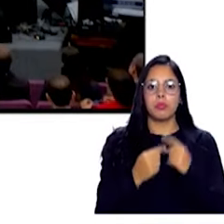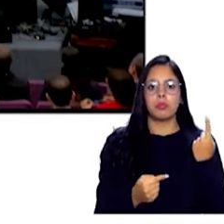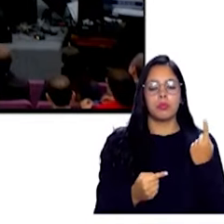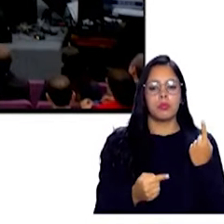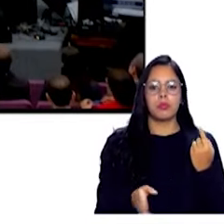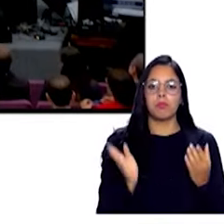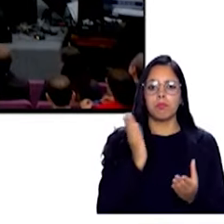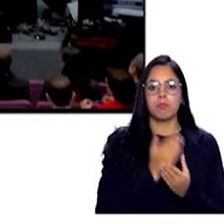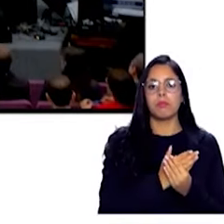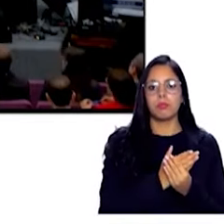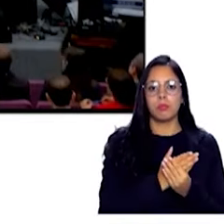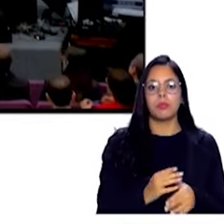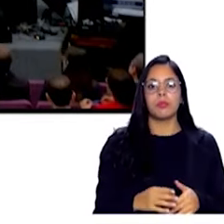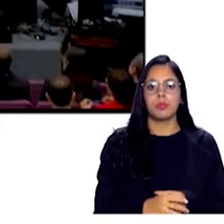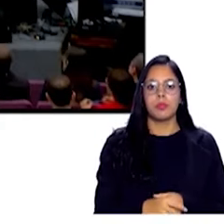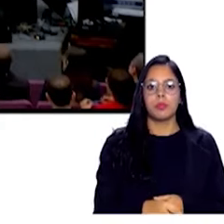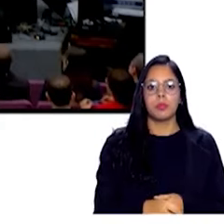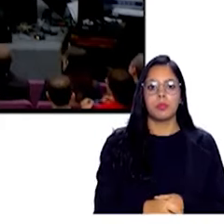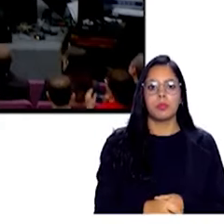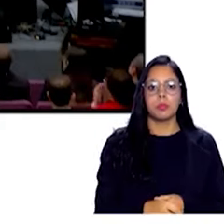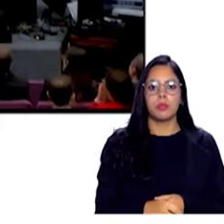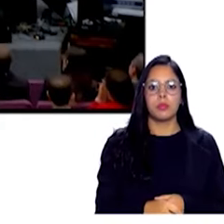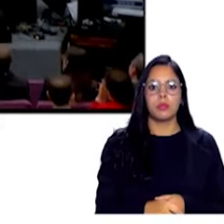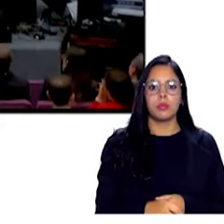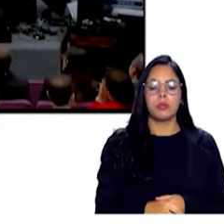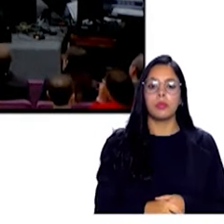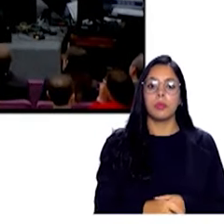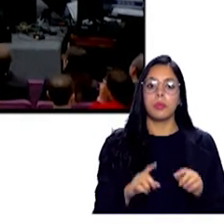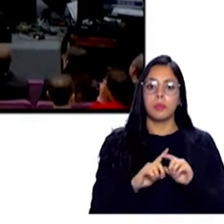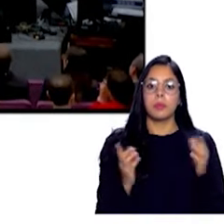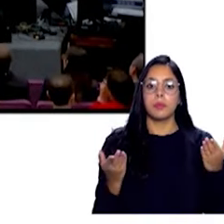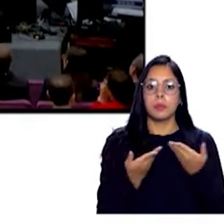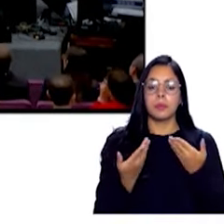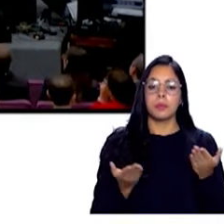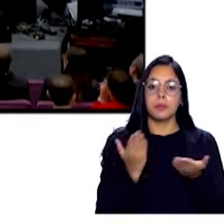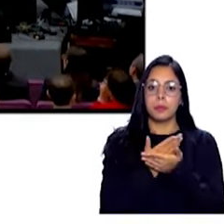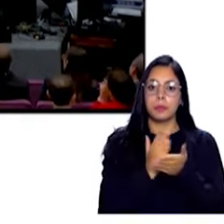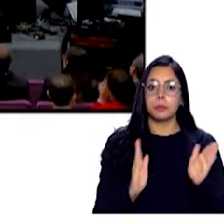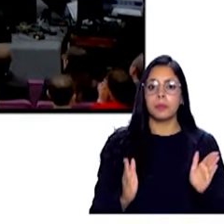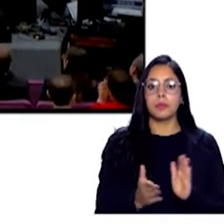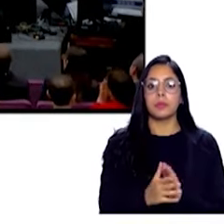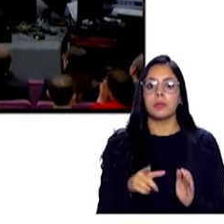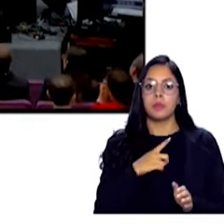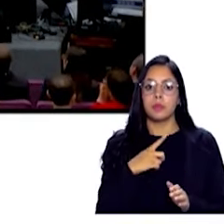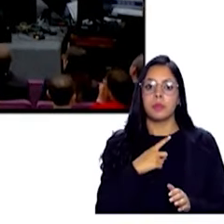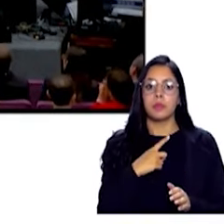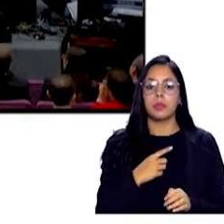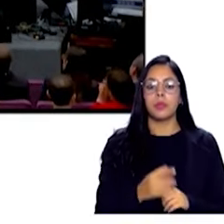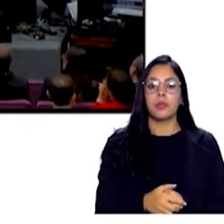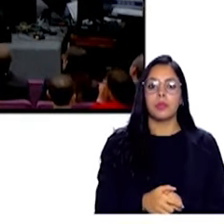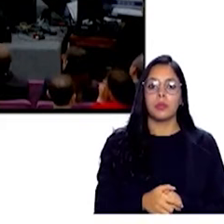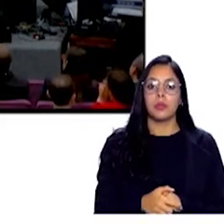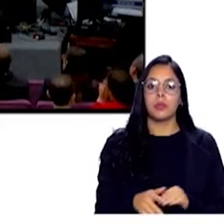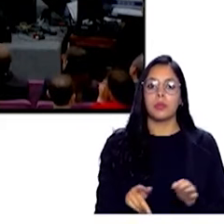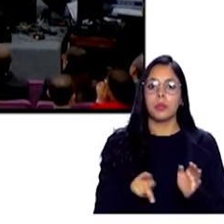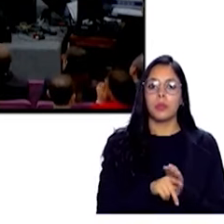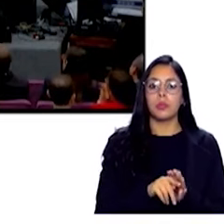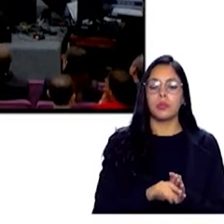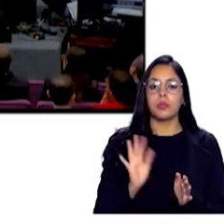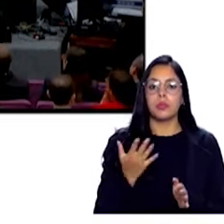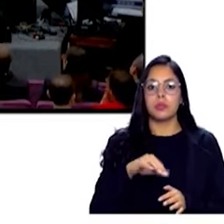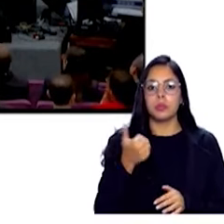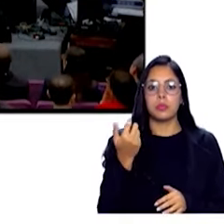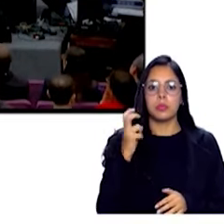qual concludo l'insegnamento che l'esperienza italiana di 15 Anni del filtro pu dare